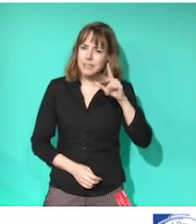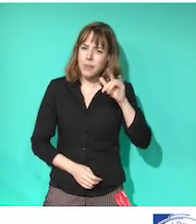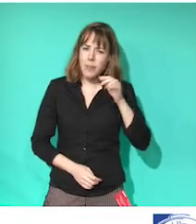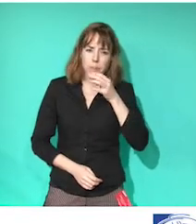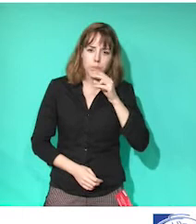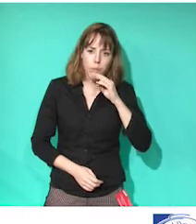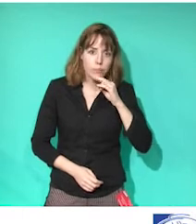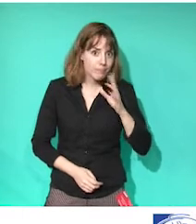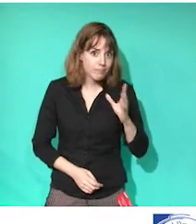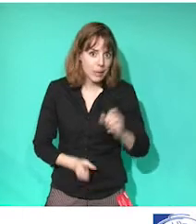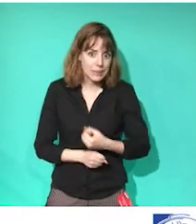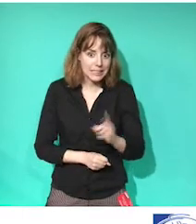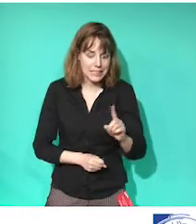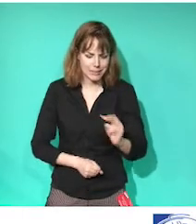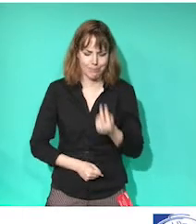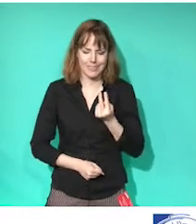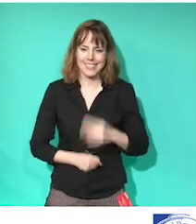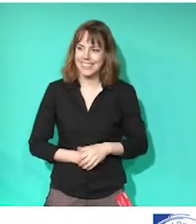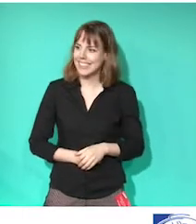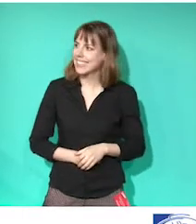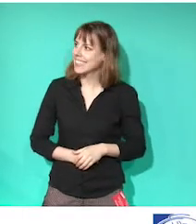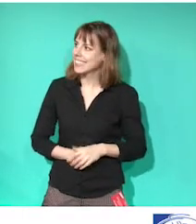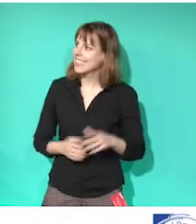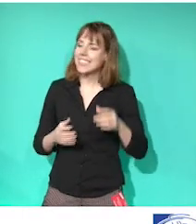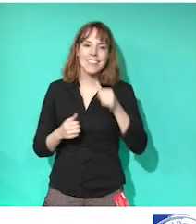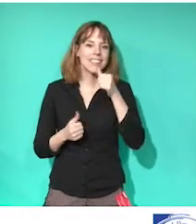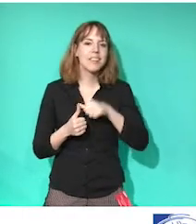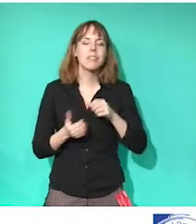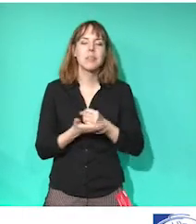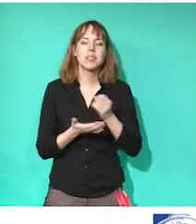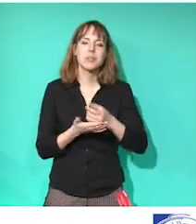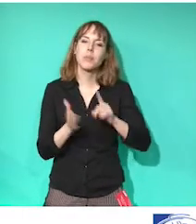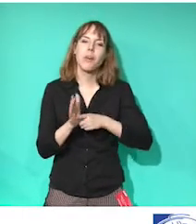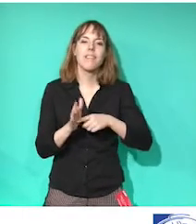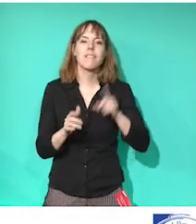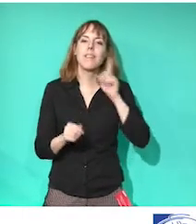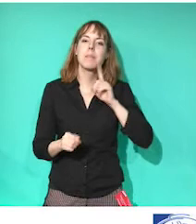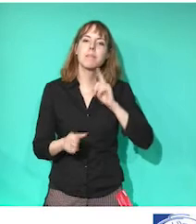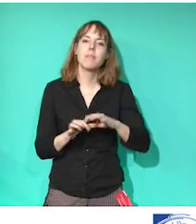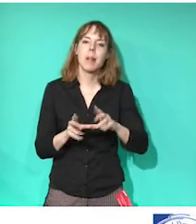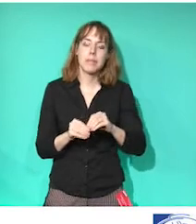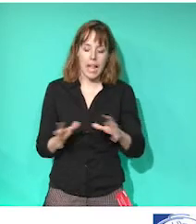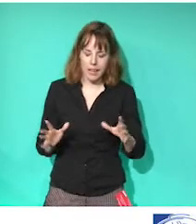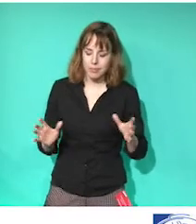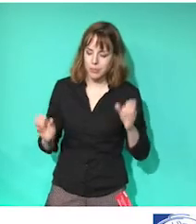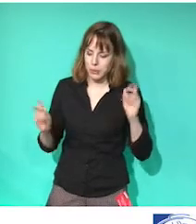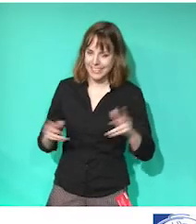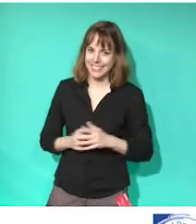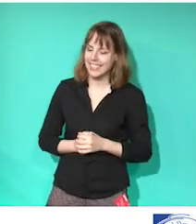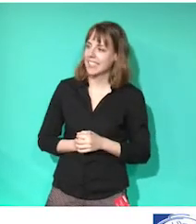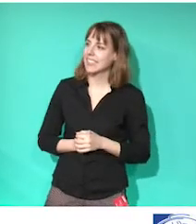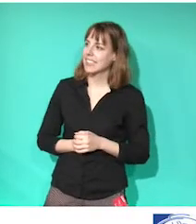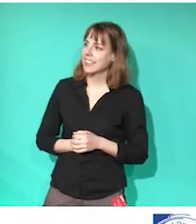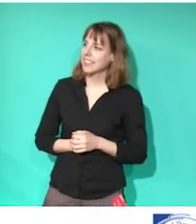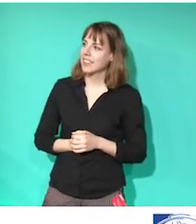Je n'y arrive pas. Du Centre national d'information sur les droits des femmes et des familles. Voilà, vous le dites mieux que moi. Et donc, racontez-nous